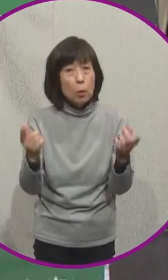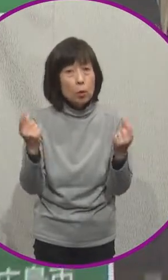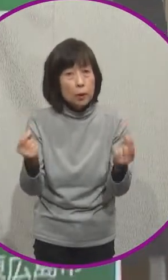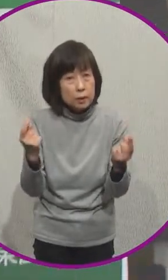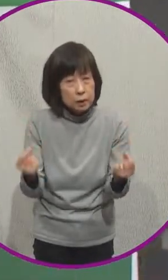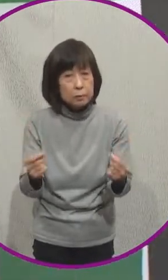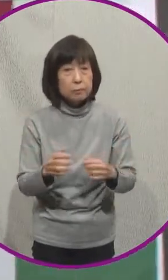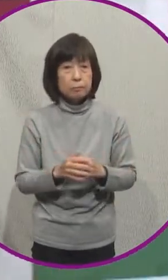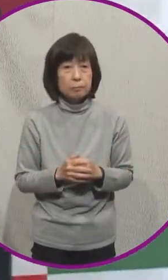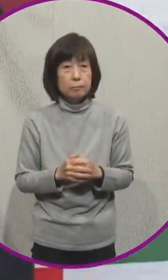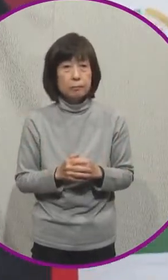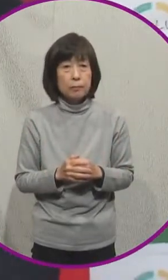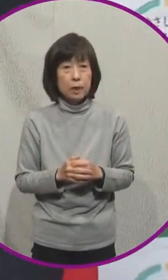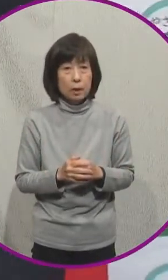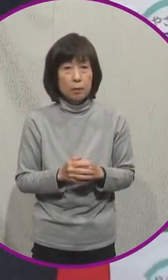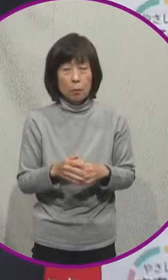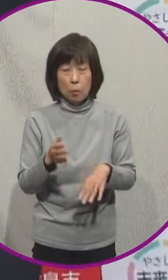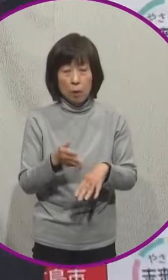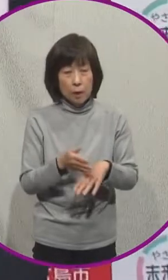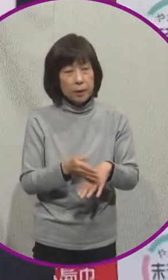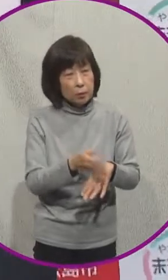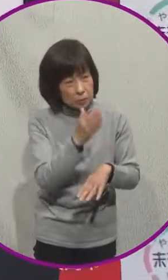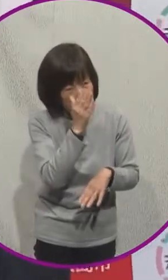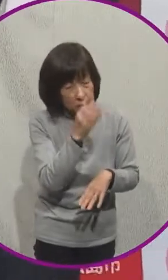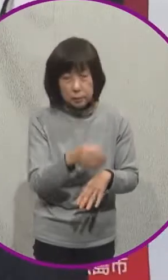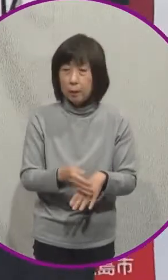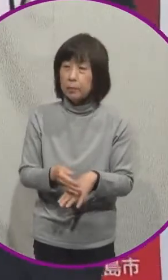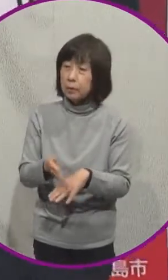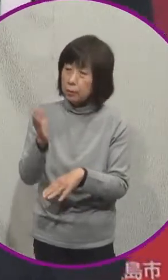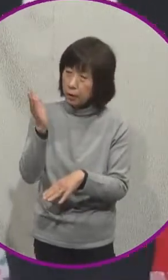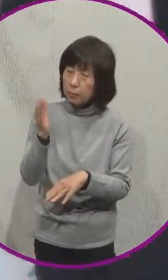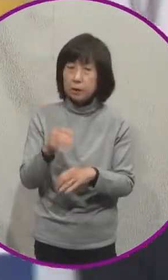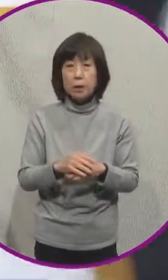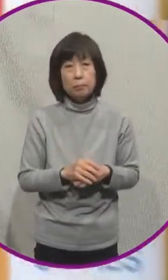三好さんどうもありがとうございましたありがとうございました